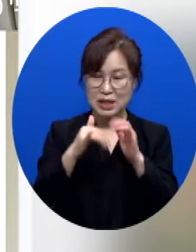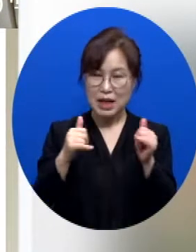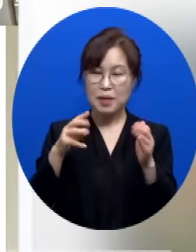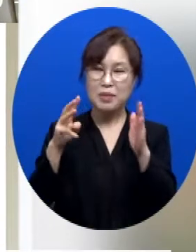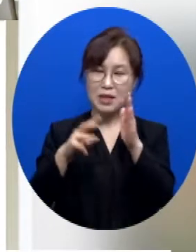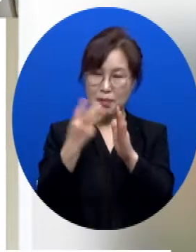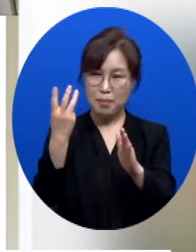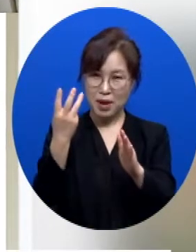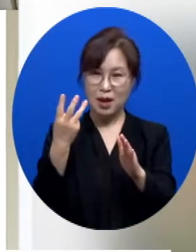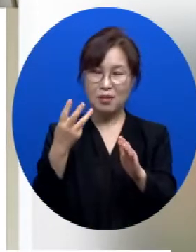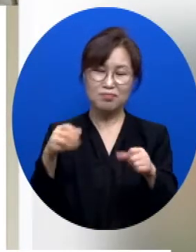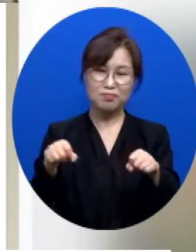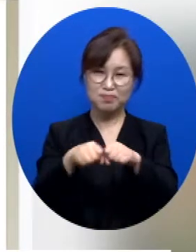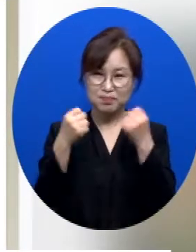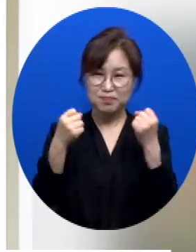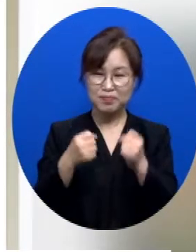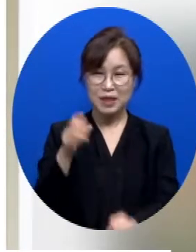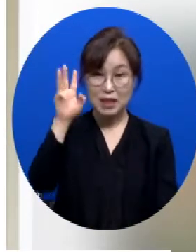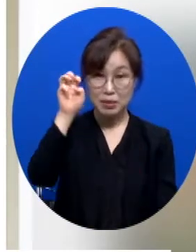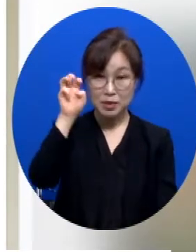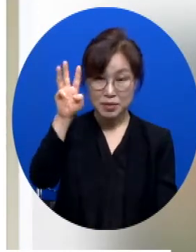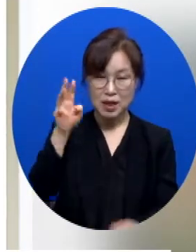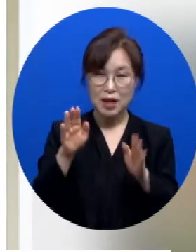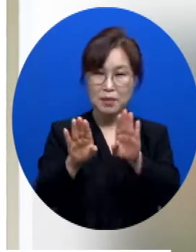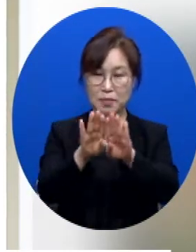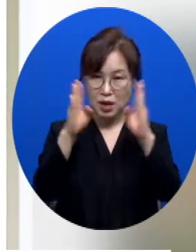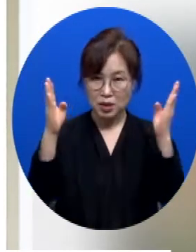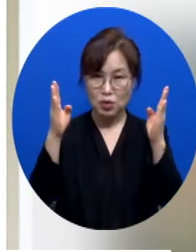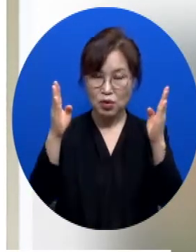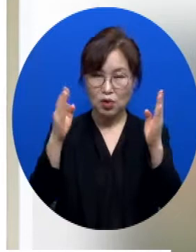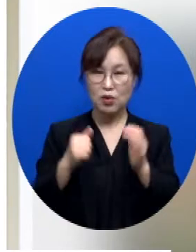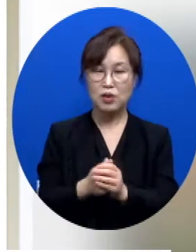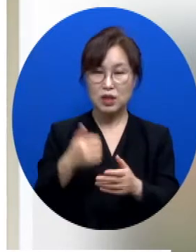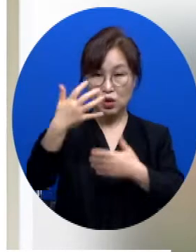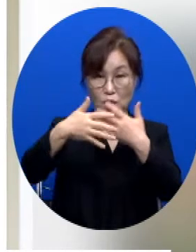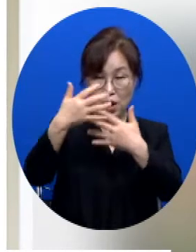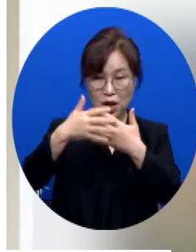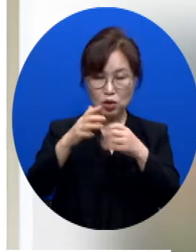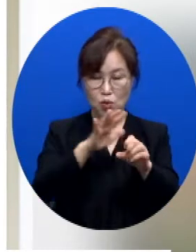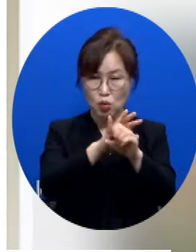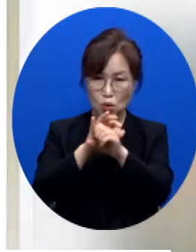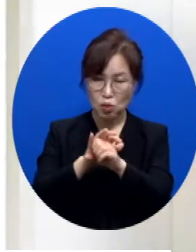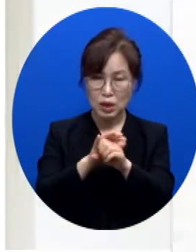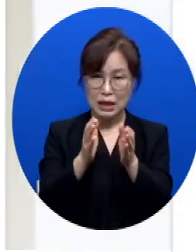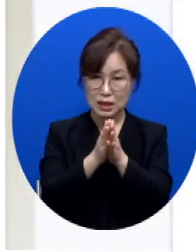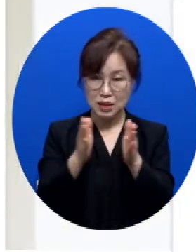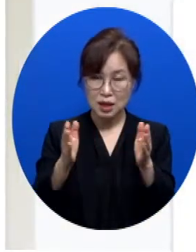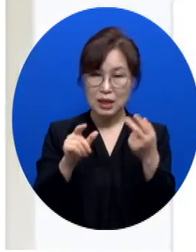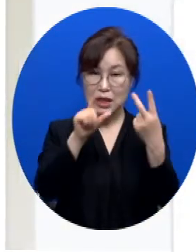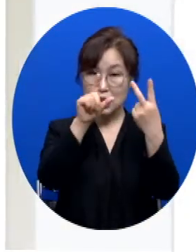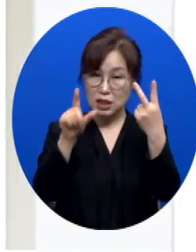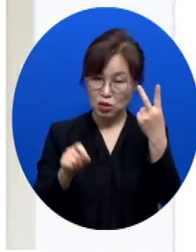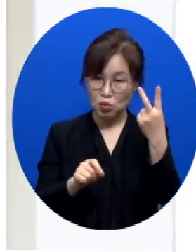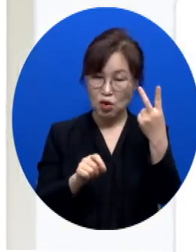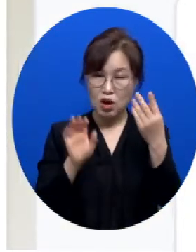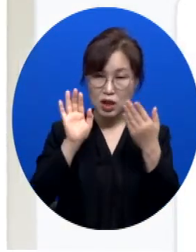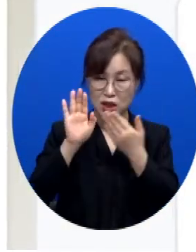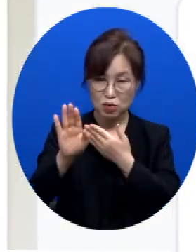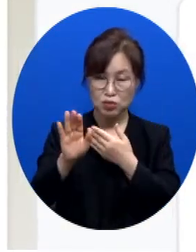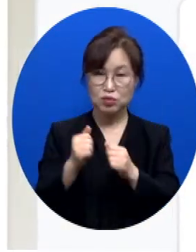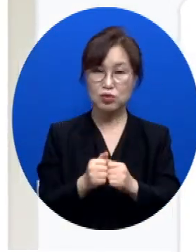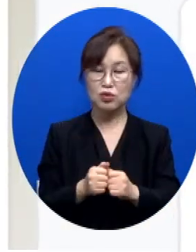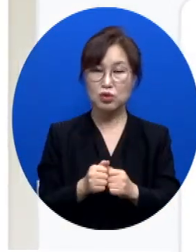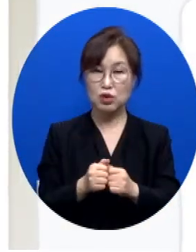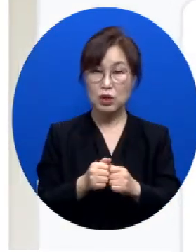개봉 33일 만에 300만 관객을 넘어선 모가디슈는 코로나19가 본격화된 지난해 2월 이후 개봉된